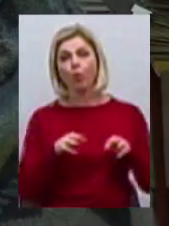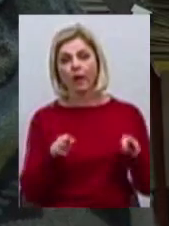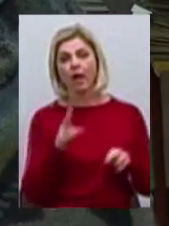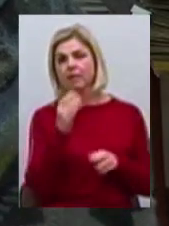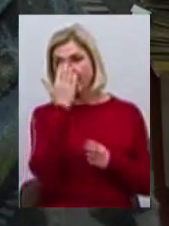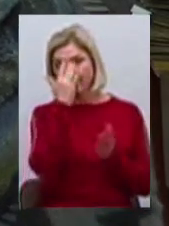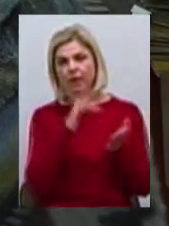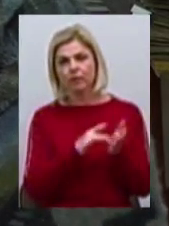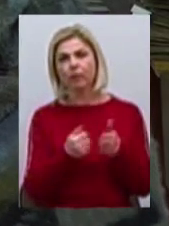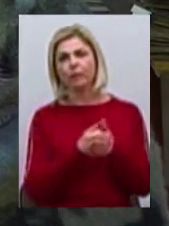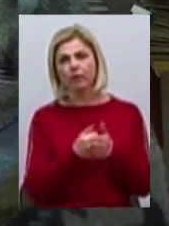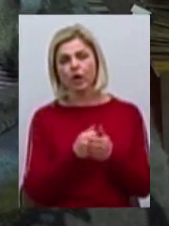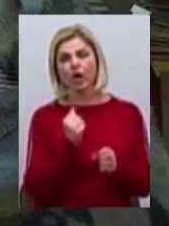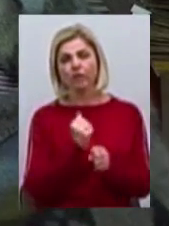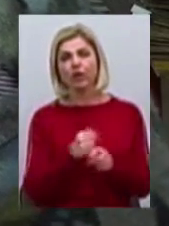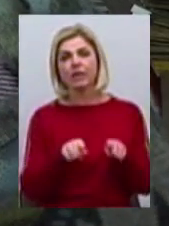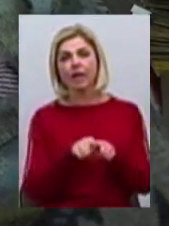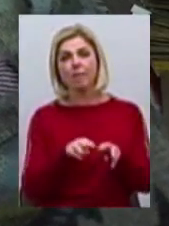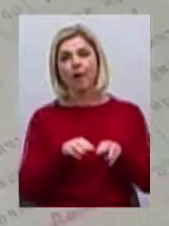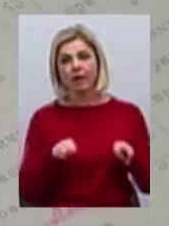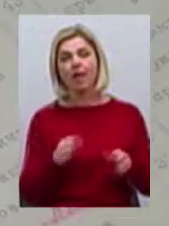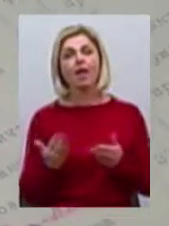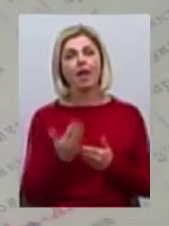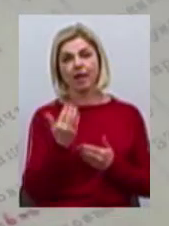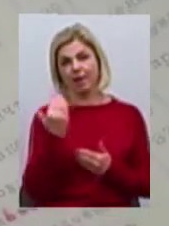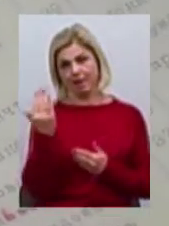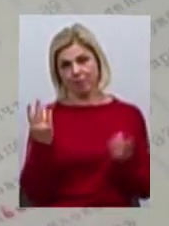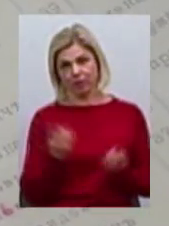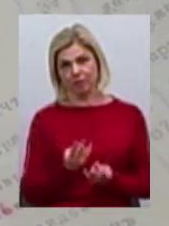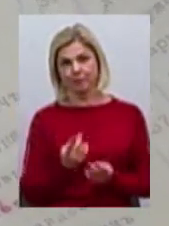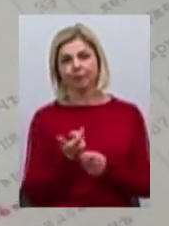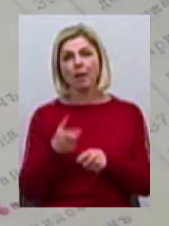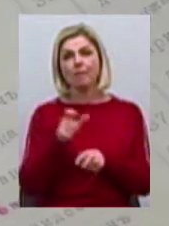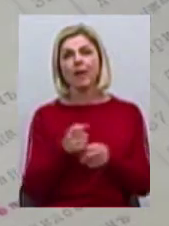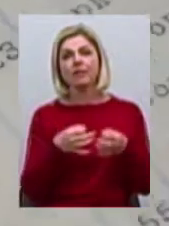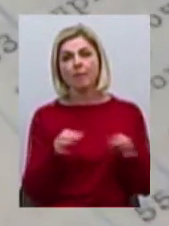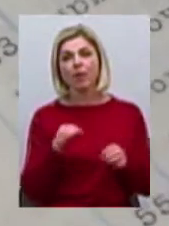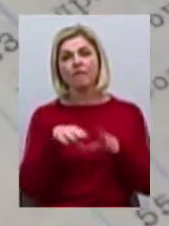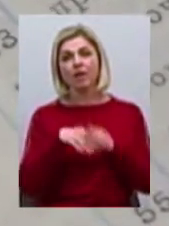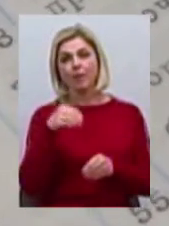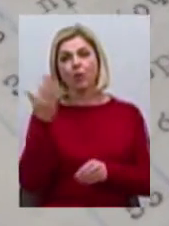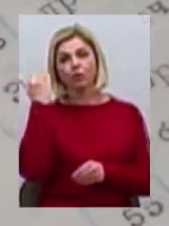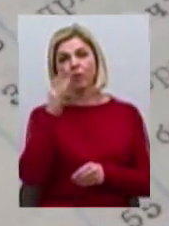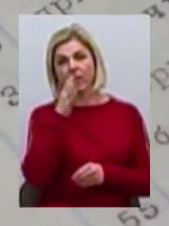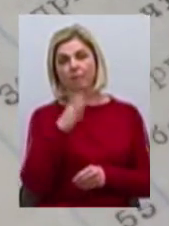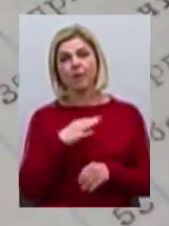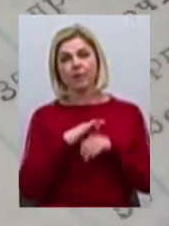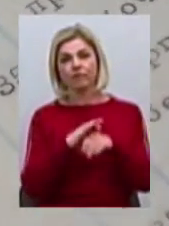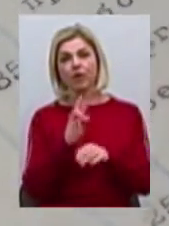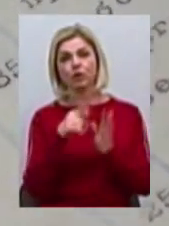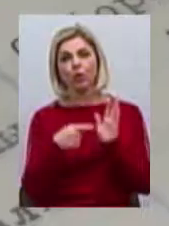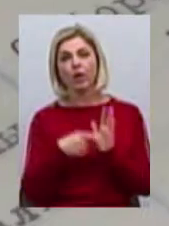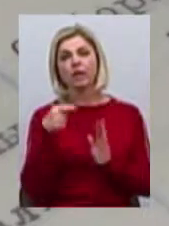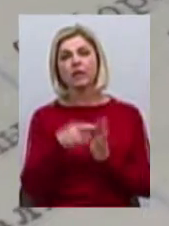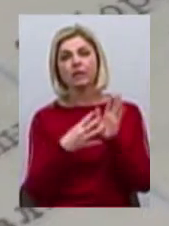мету сформувати такий парламент, яким потрібно. Найбільш демократичні вибори того часу відбулись в Миколаєві в